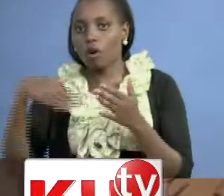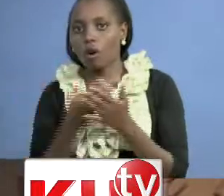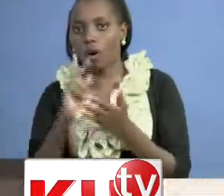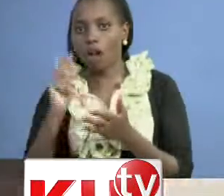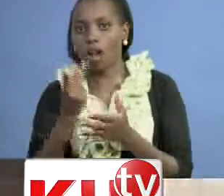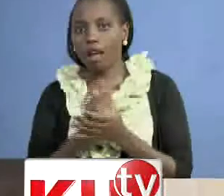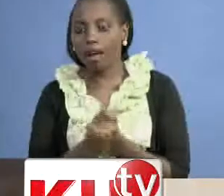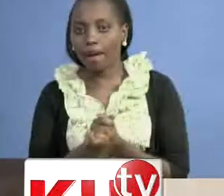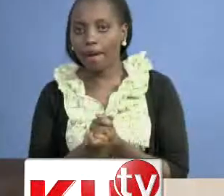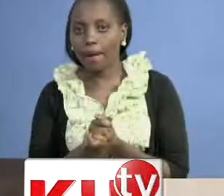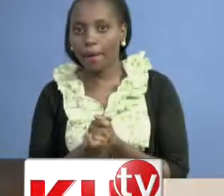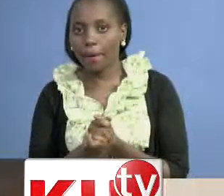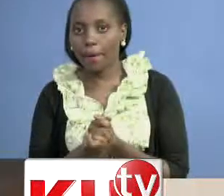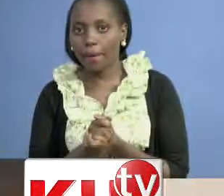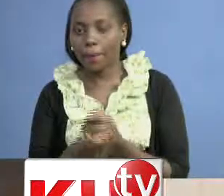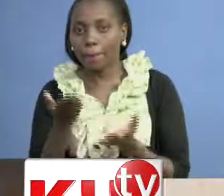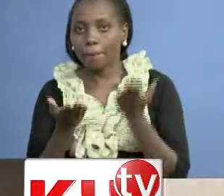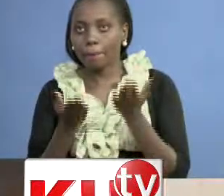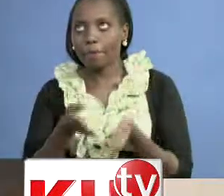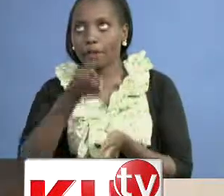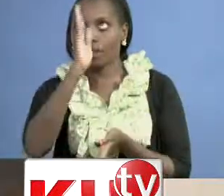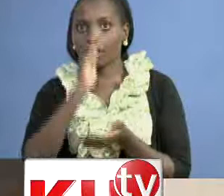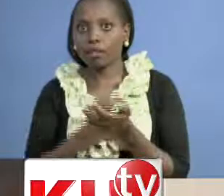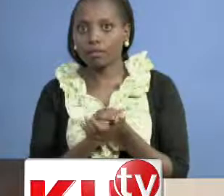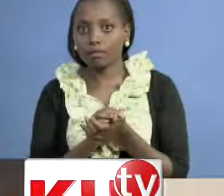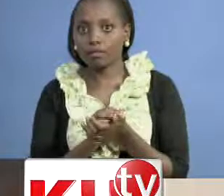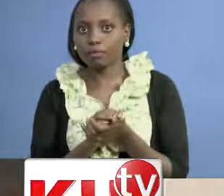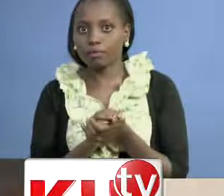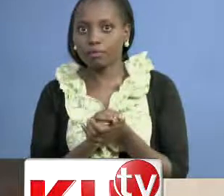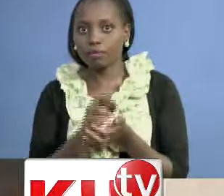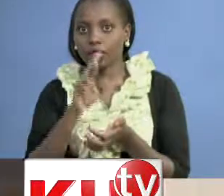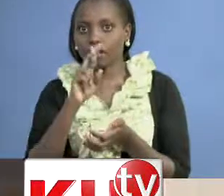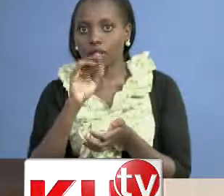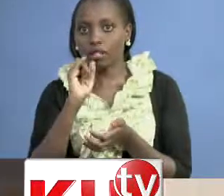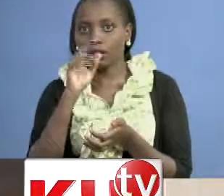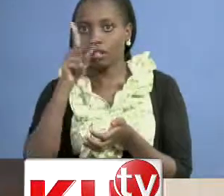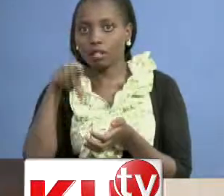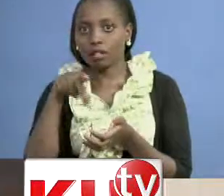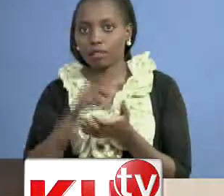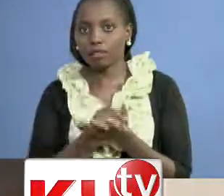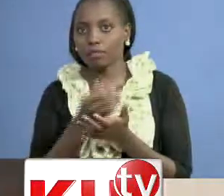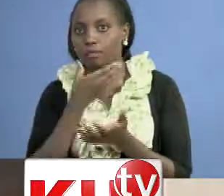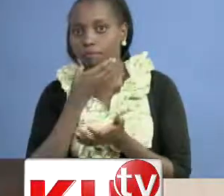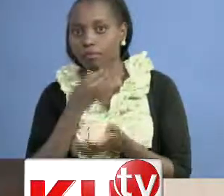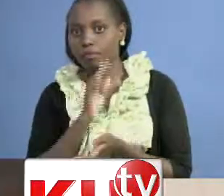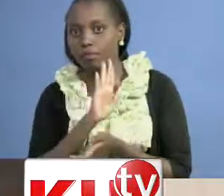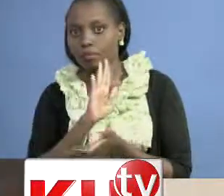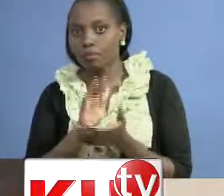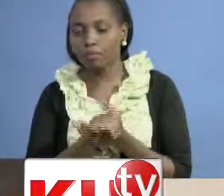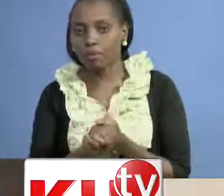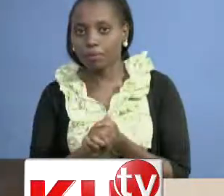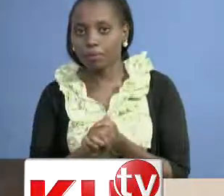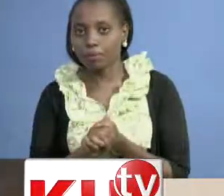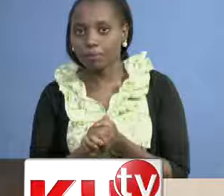Kenyans. May the Almighty God rest the soul of this